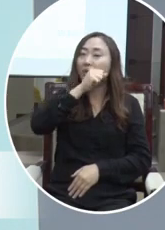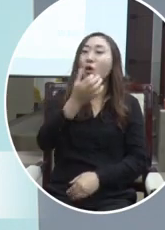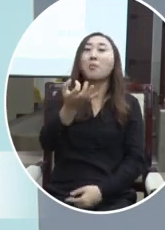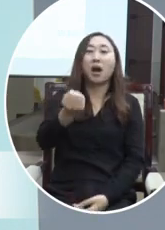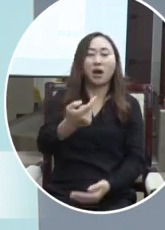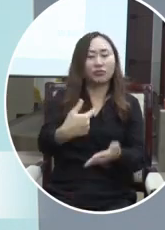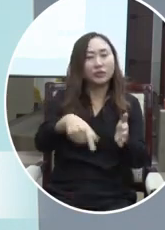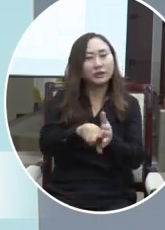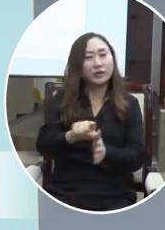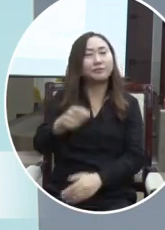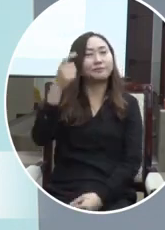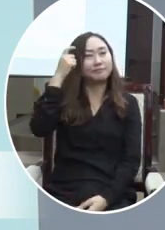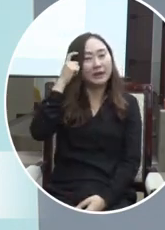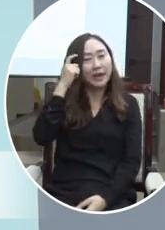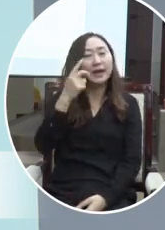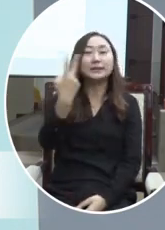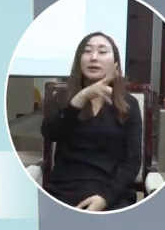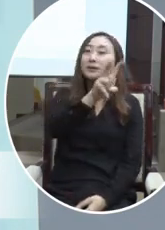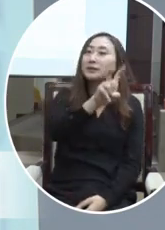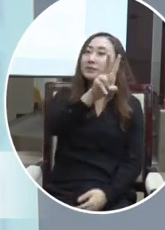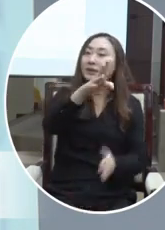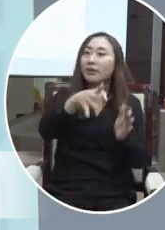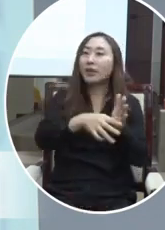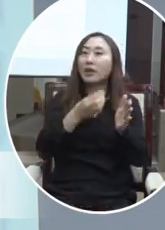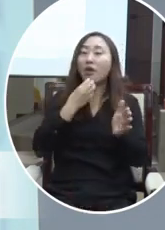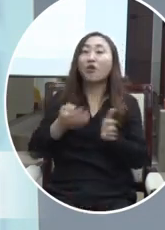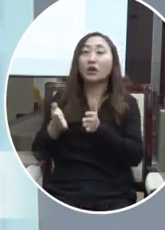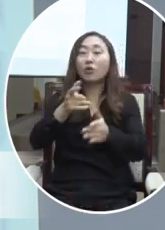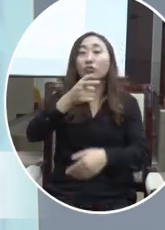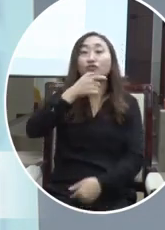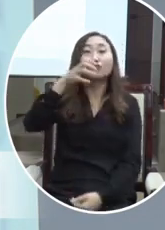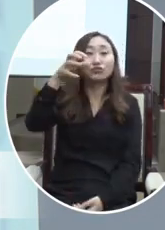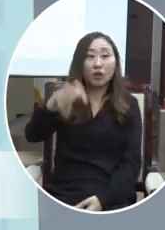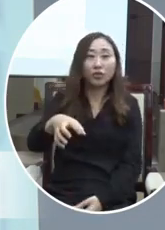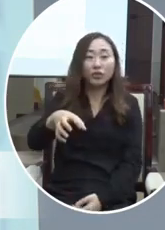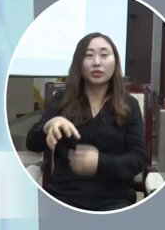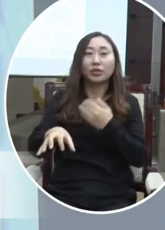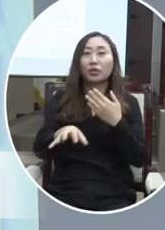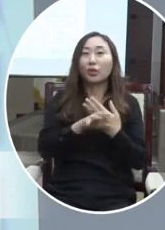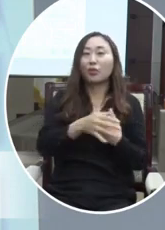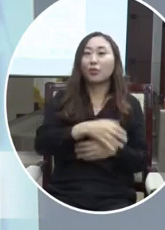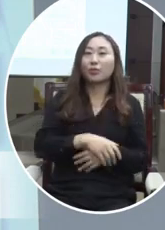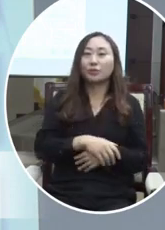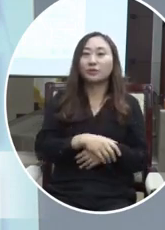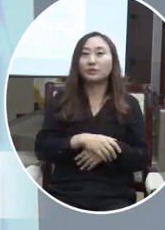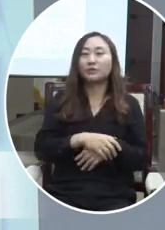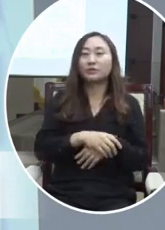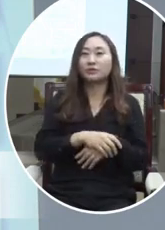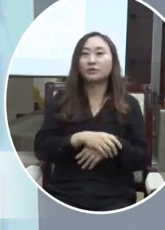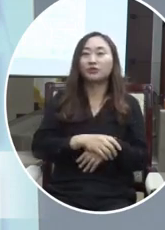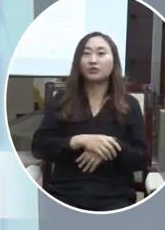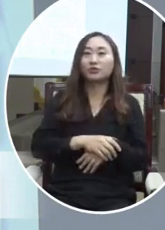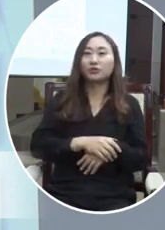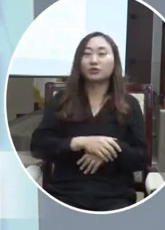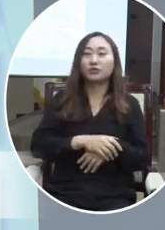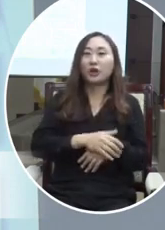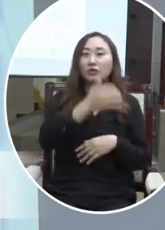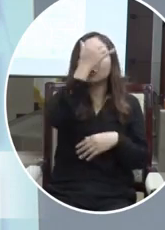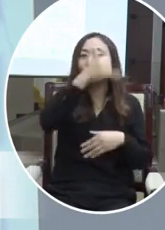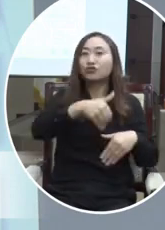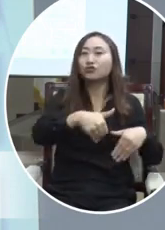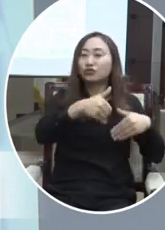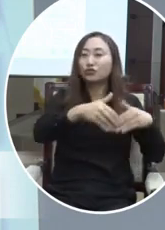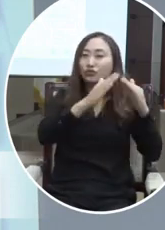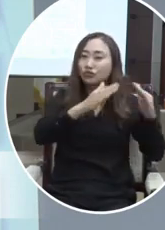규모를 짐작하기 위해 참고로 2022년에는 경기도 수원 특례시와 충청북도 충주시가 선정되어 한 곳당